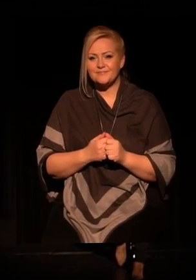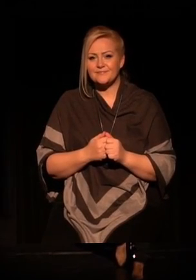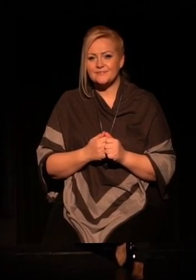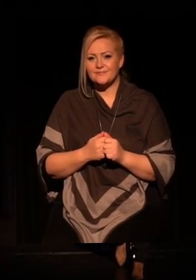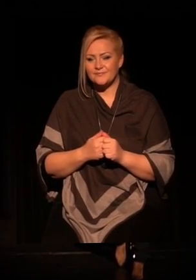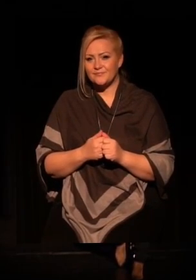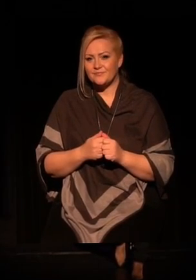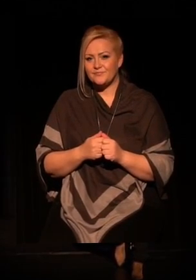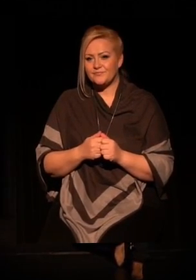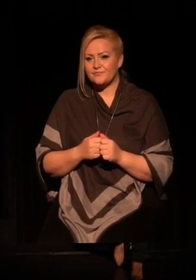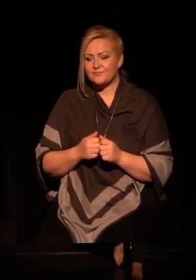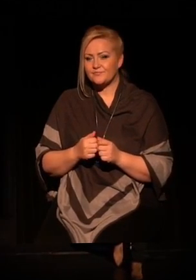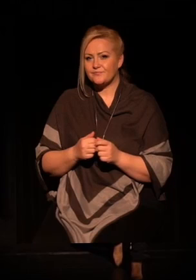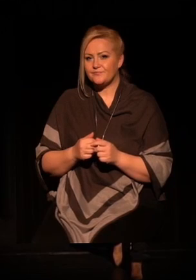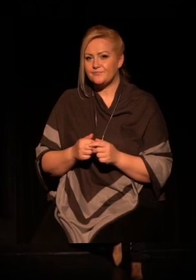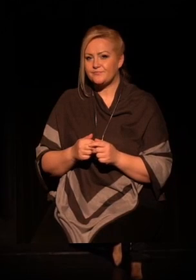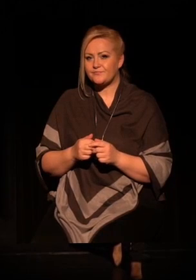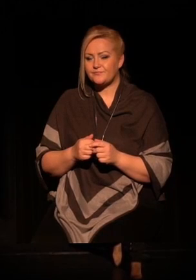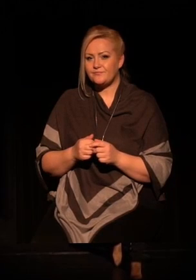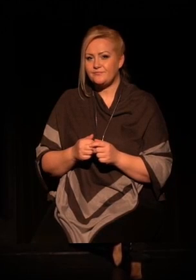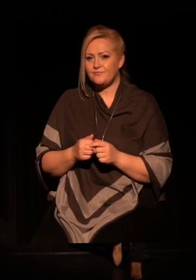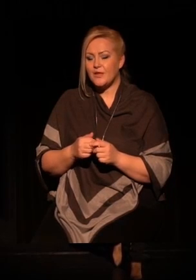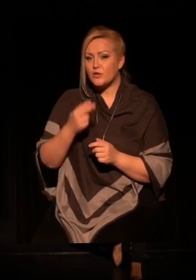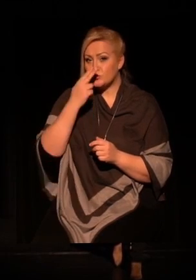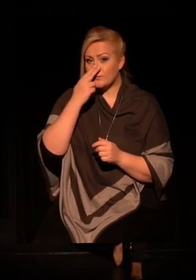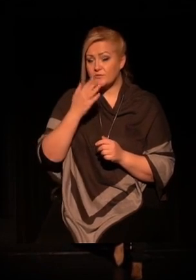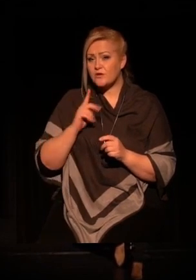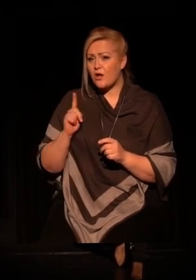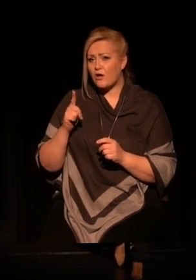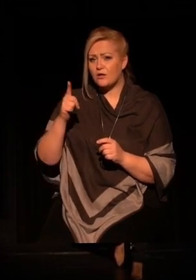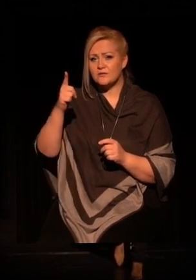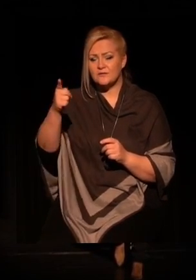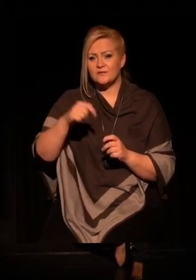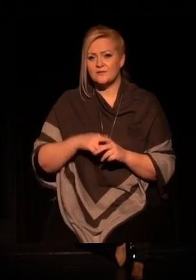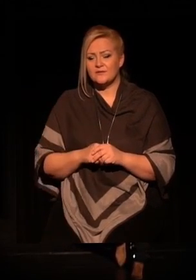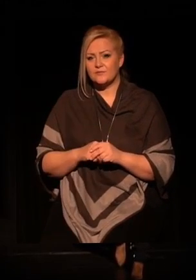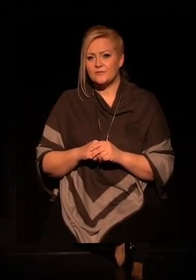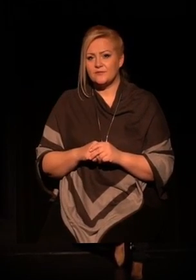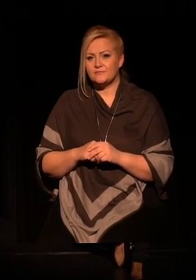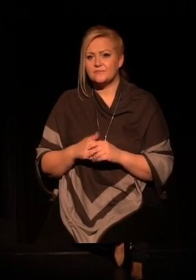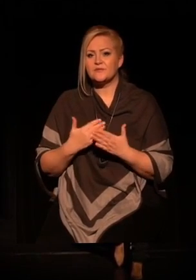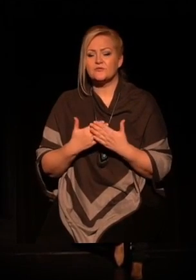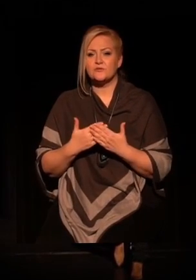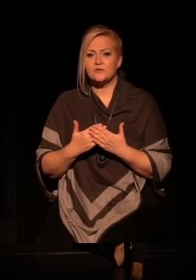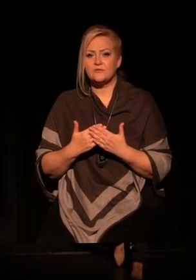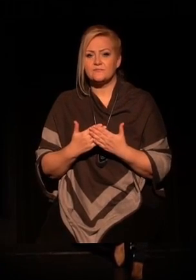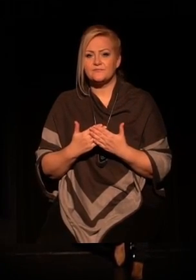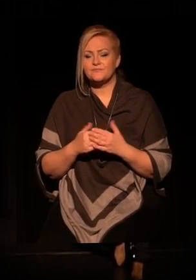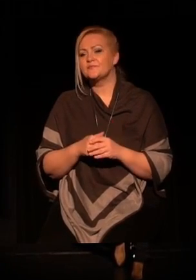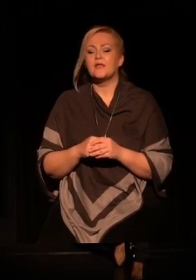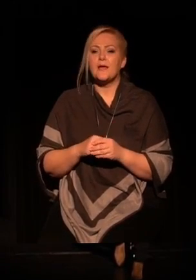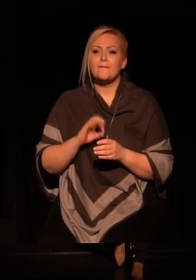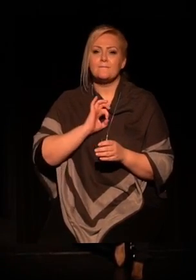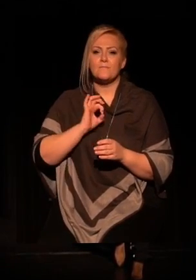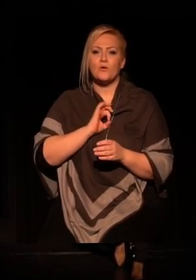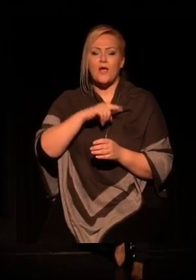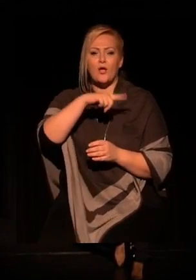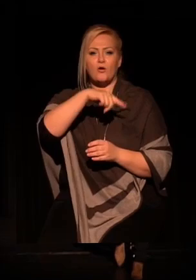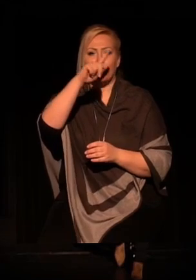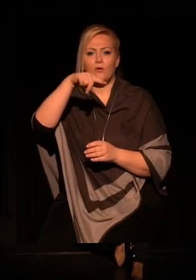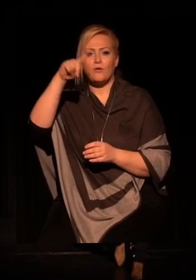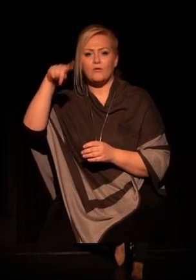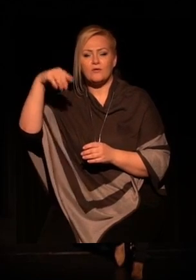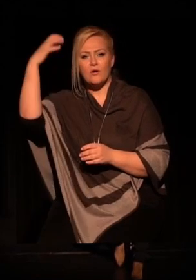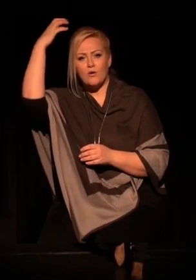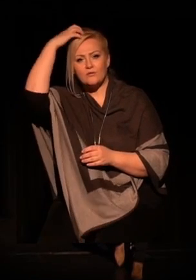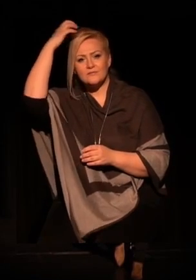w przygodę, która jest dość odległą przygodą, dlatego że ja swoją koronę Ziemi zacząłem 10 lat temu.